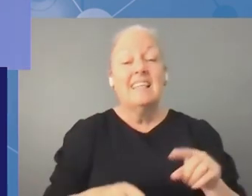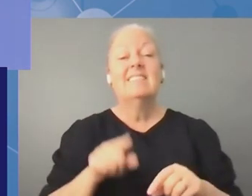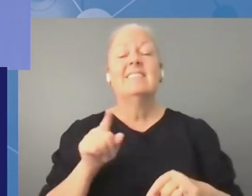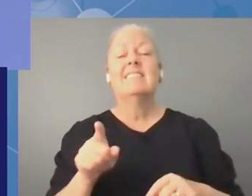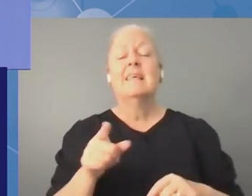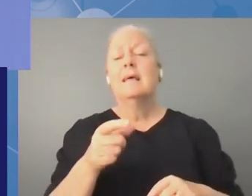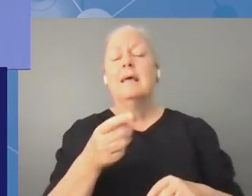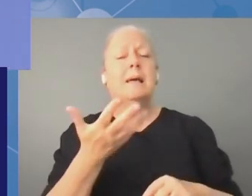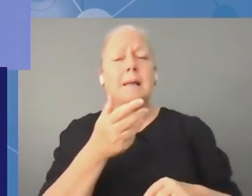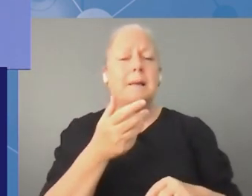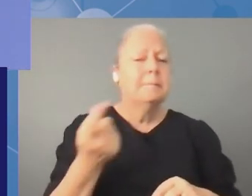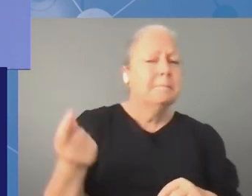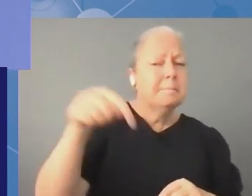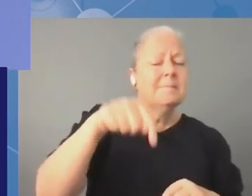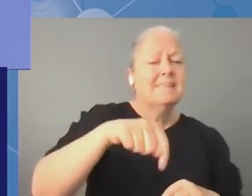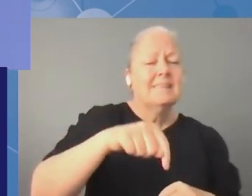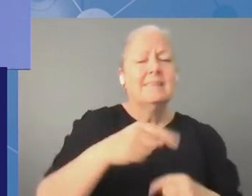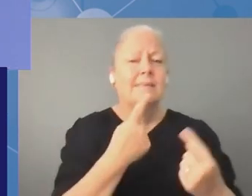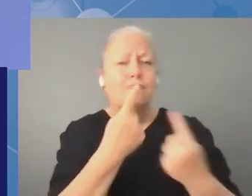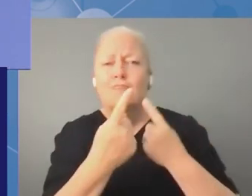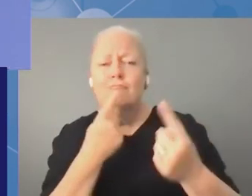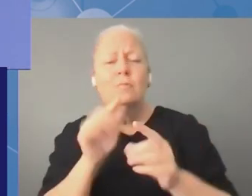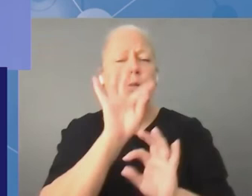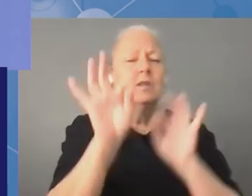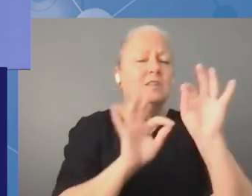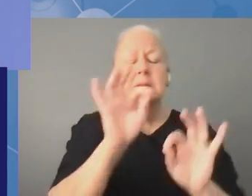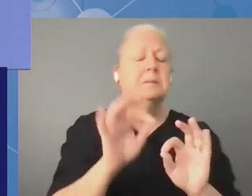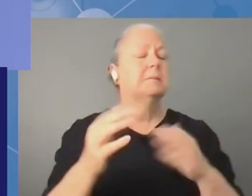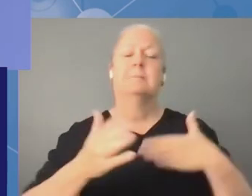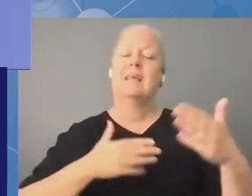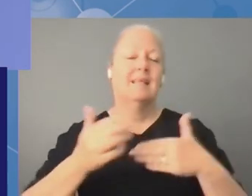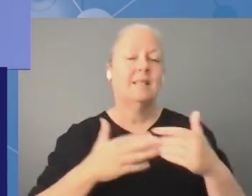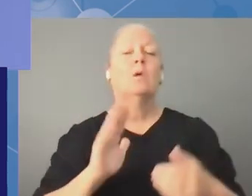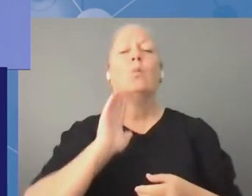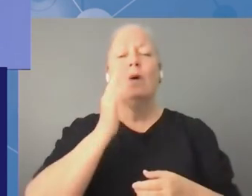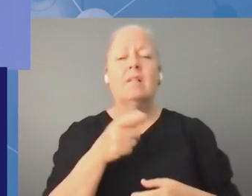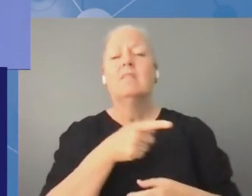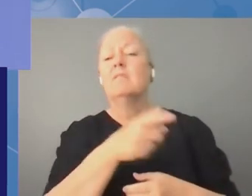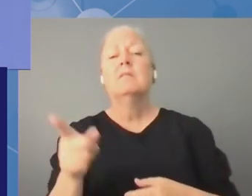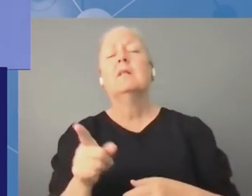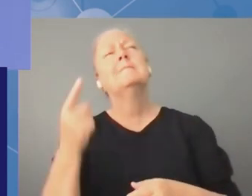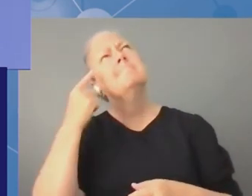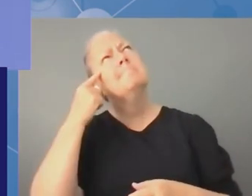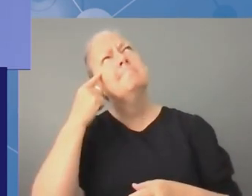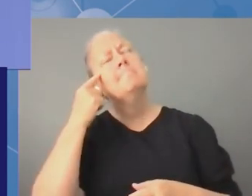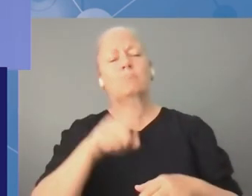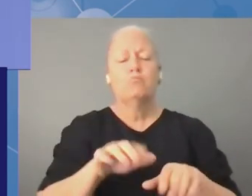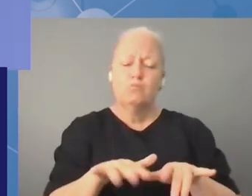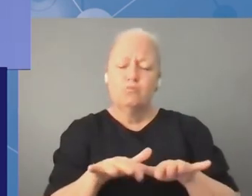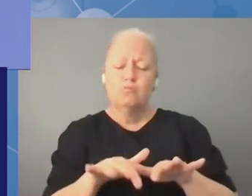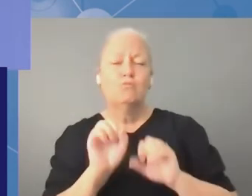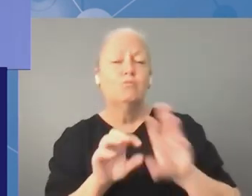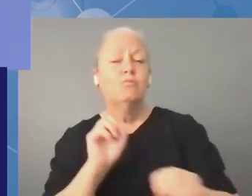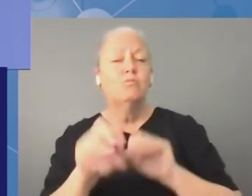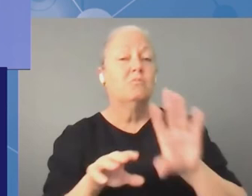في هذه القمة. شكرا، وأنا آسف، أنا آسف